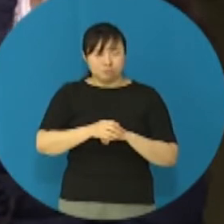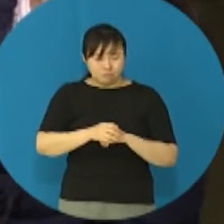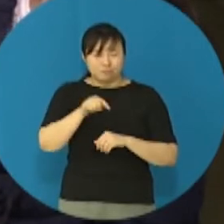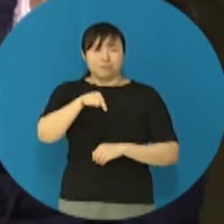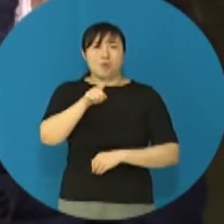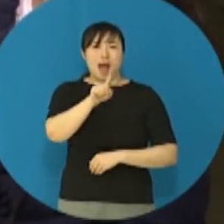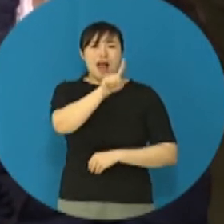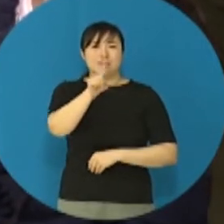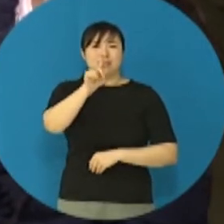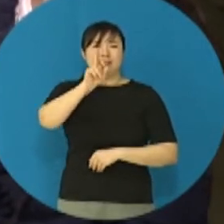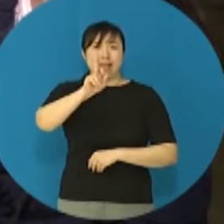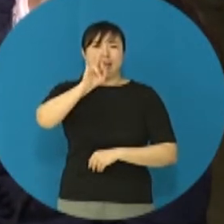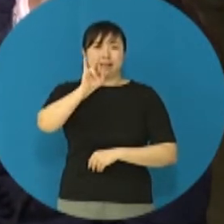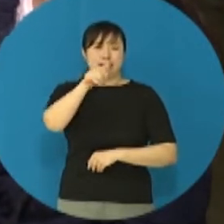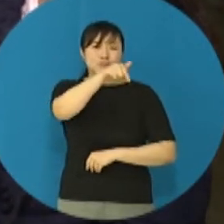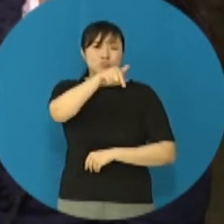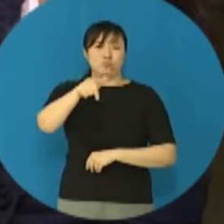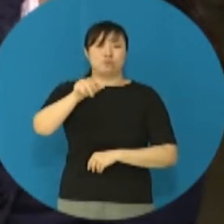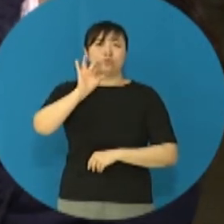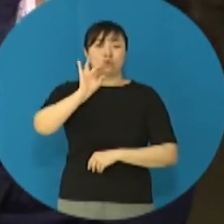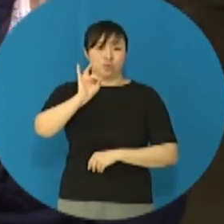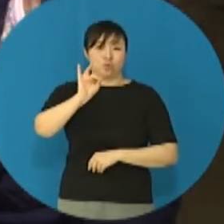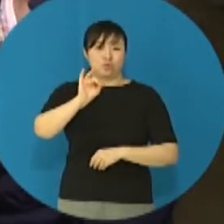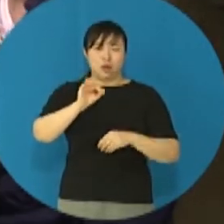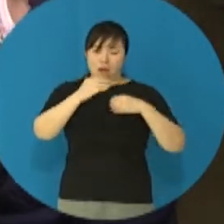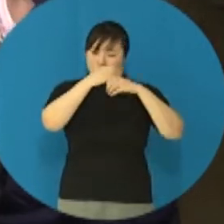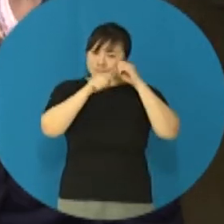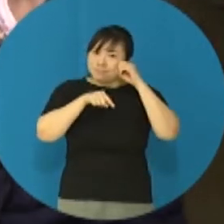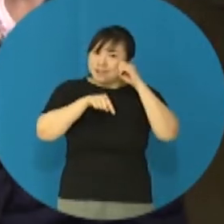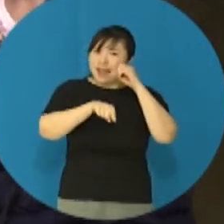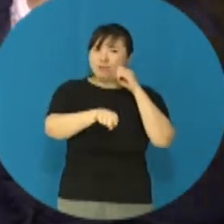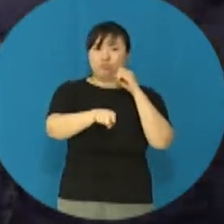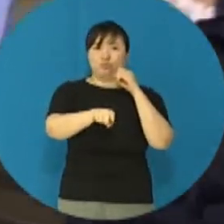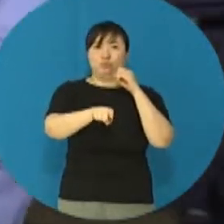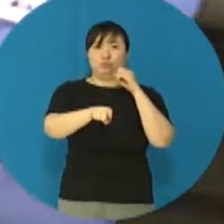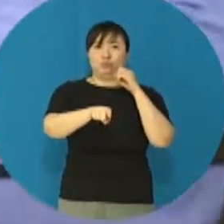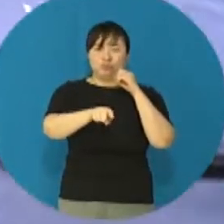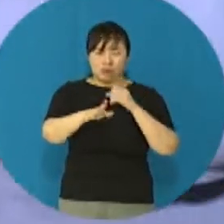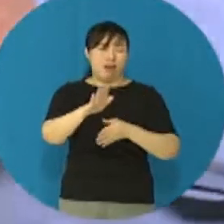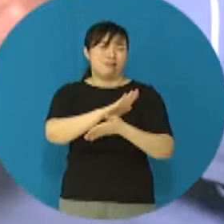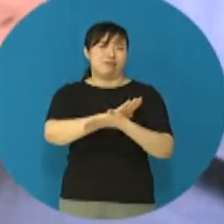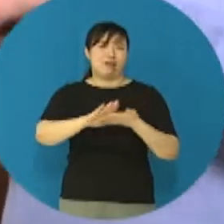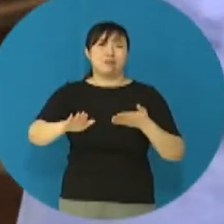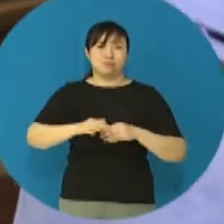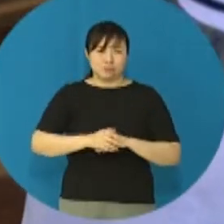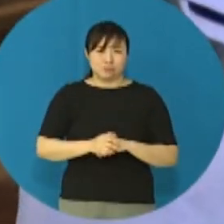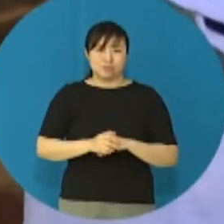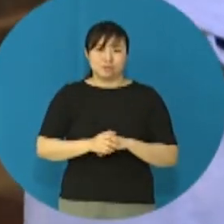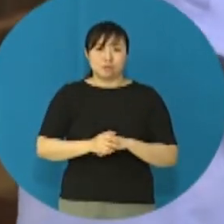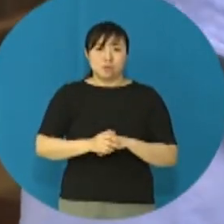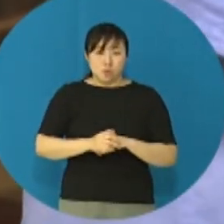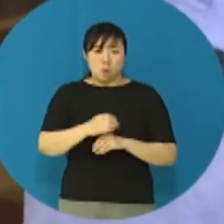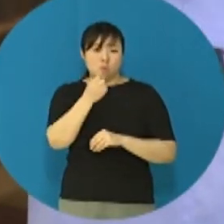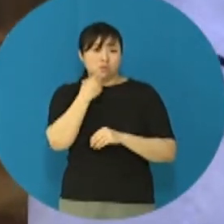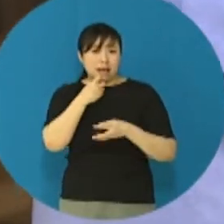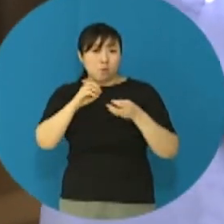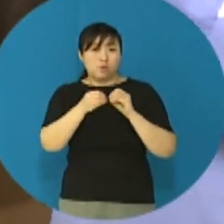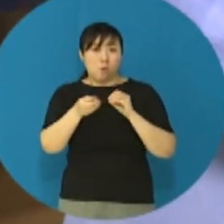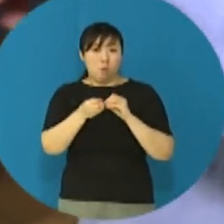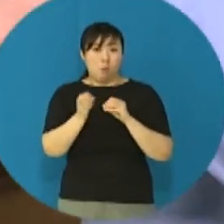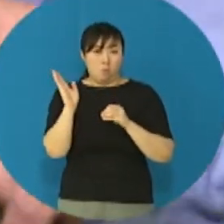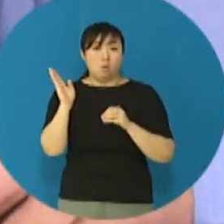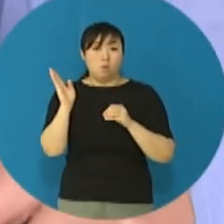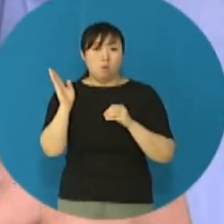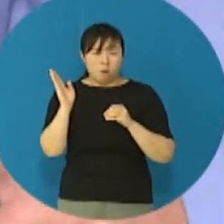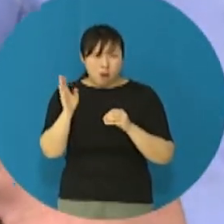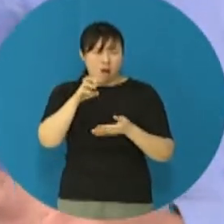を分解するのがこの反応層です。 生物。 はい、この茶色く濁っているのが生物で、通常私たちは